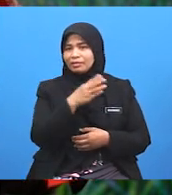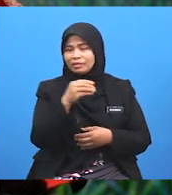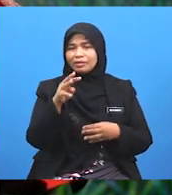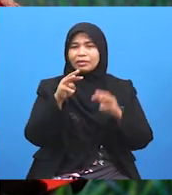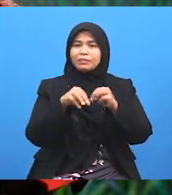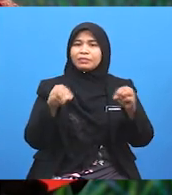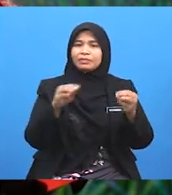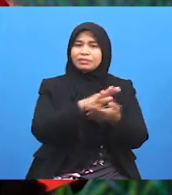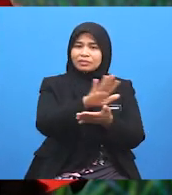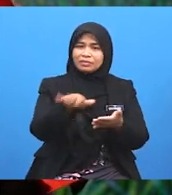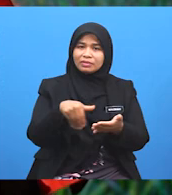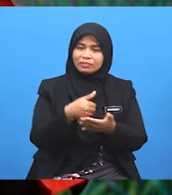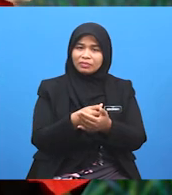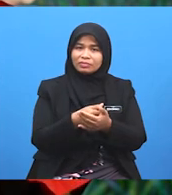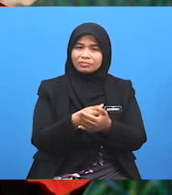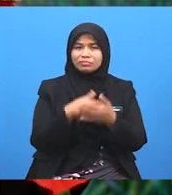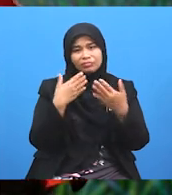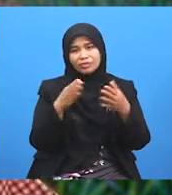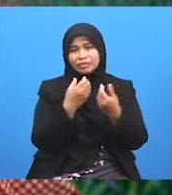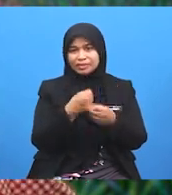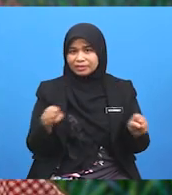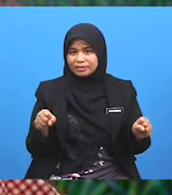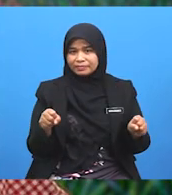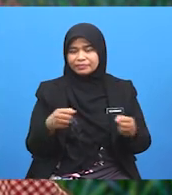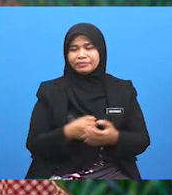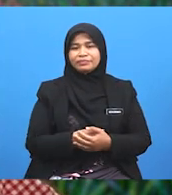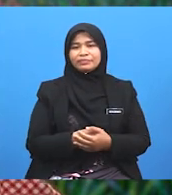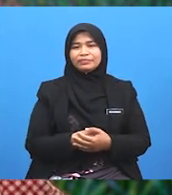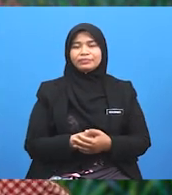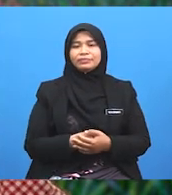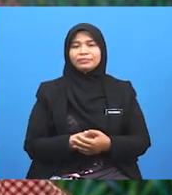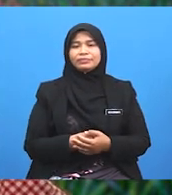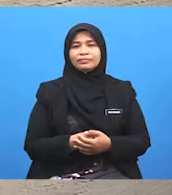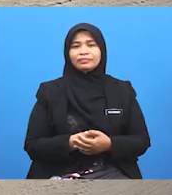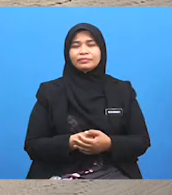sekalian, adakah anda bersedia? Ya, cikgu.